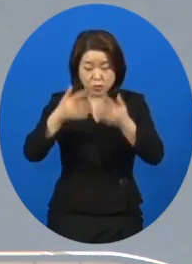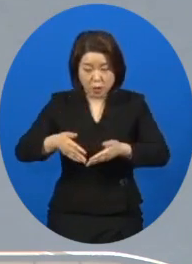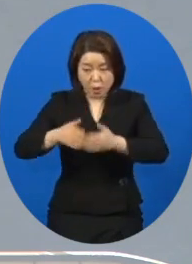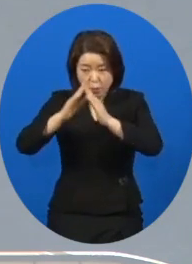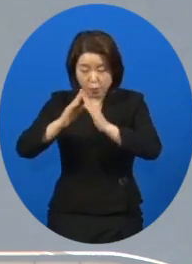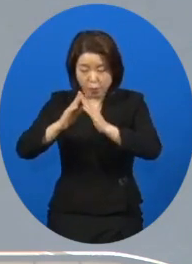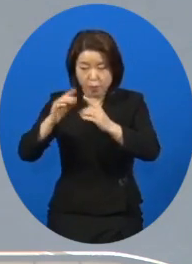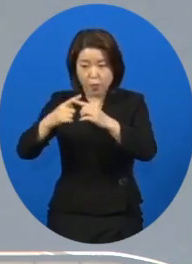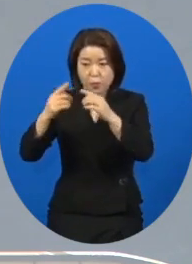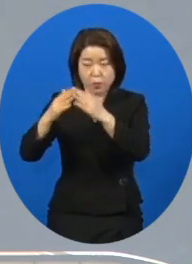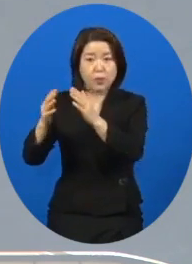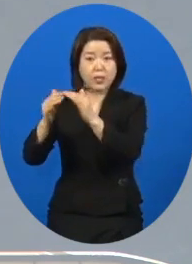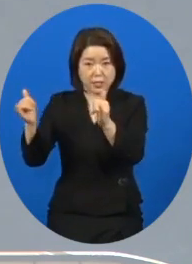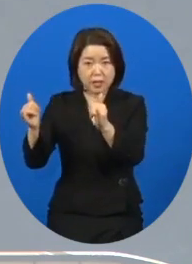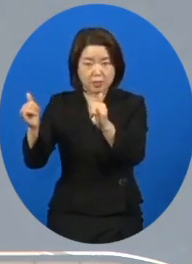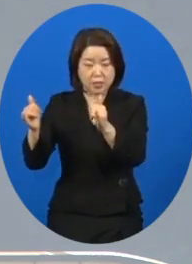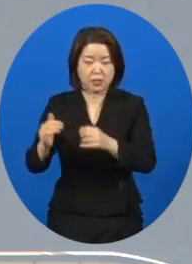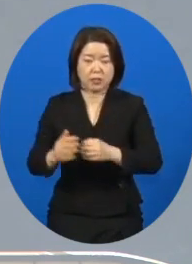교회 교인들이